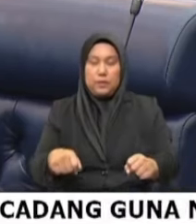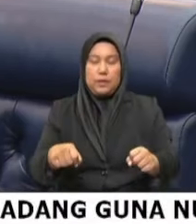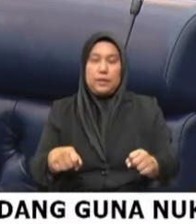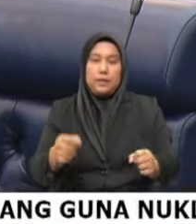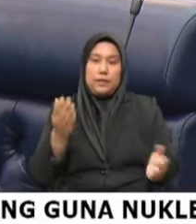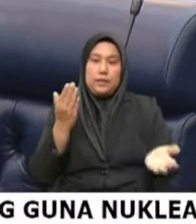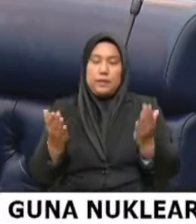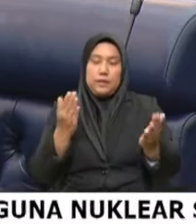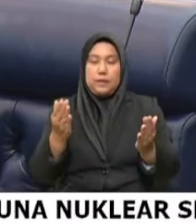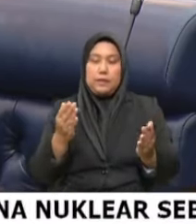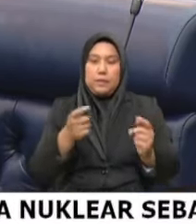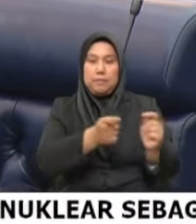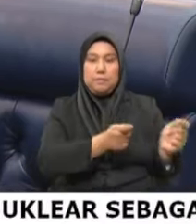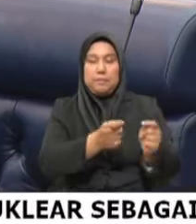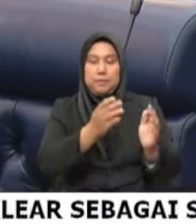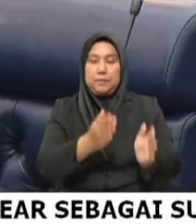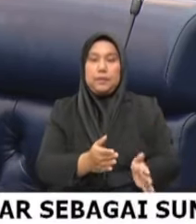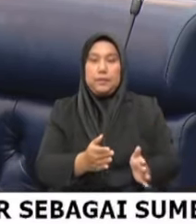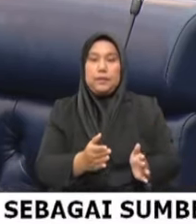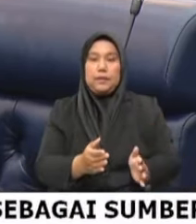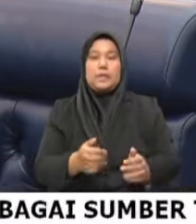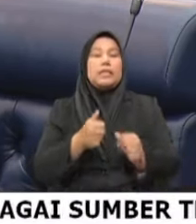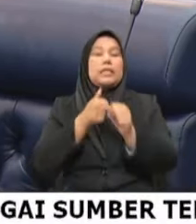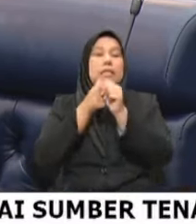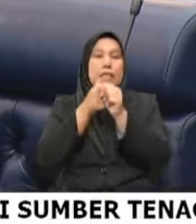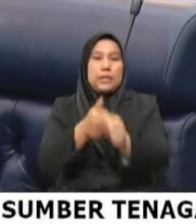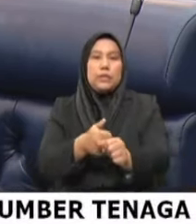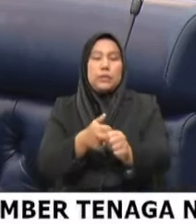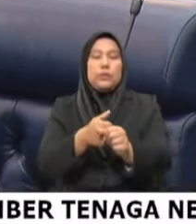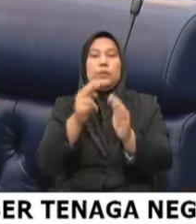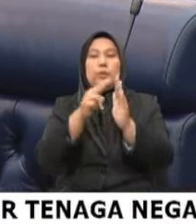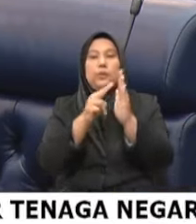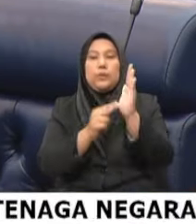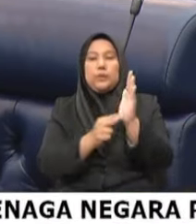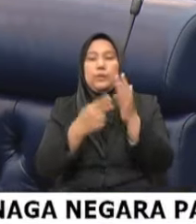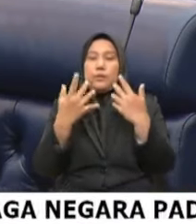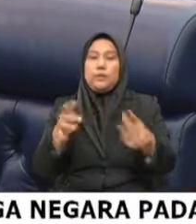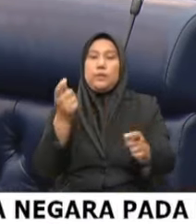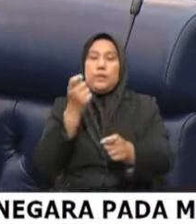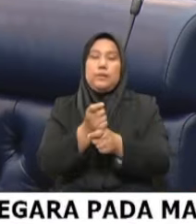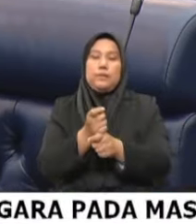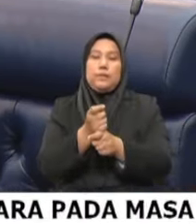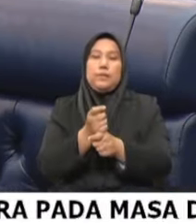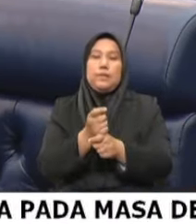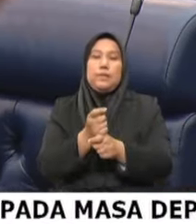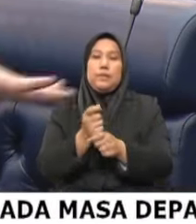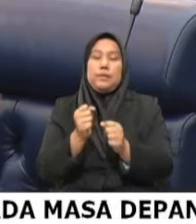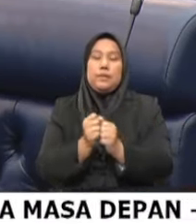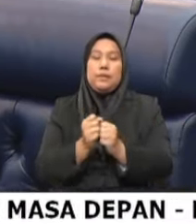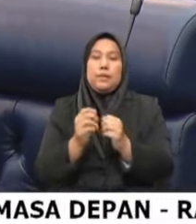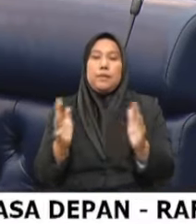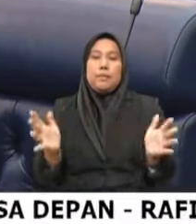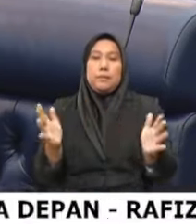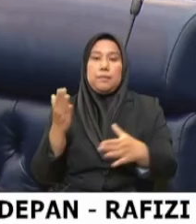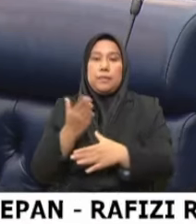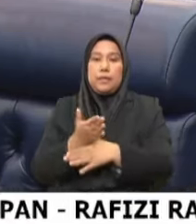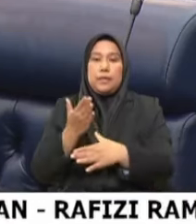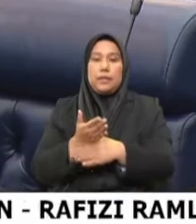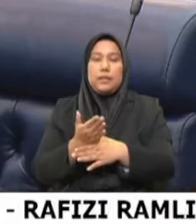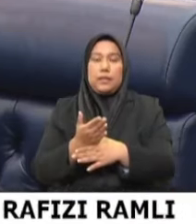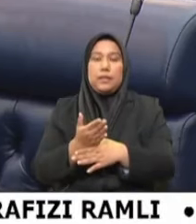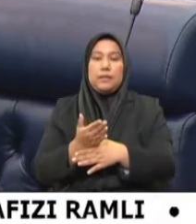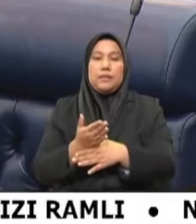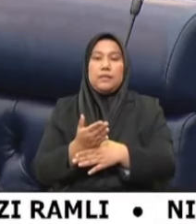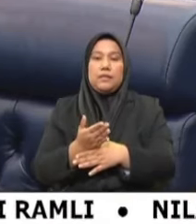oleh Tan Sri Speaker. Supaya kita mengikut lunas-lunas yang ditetapkan peraturan, tanpa menjejaskan